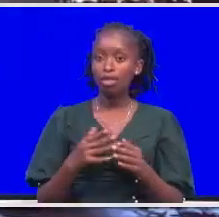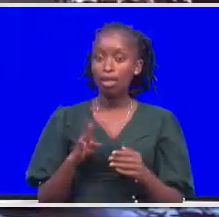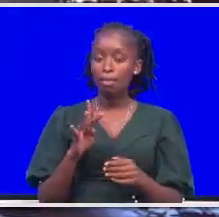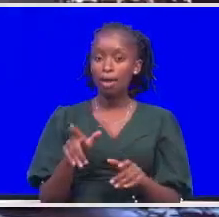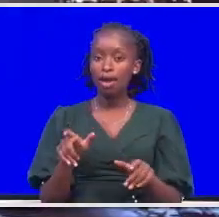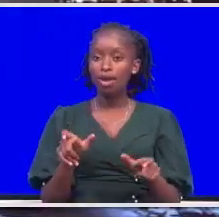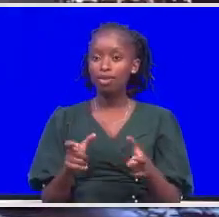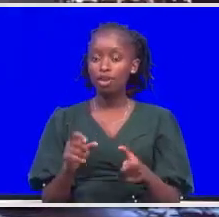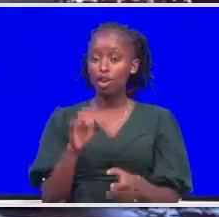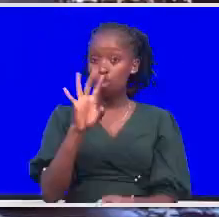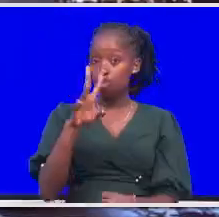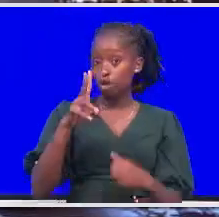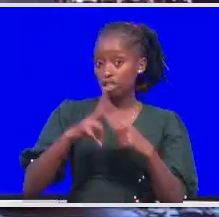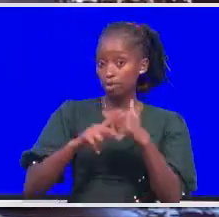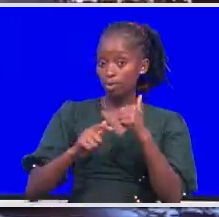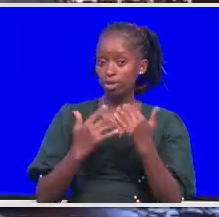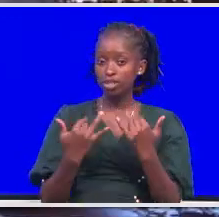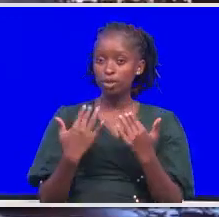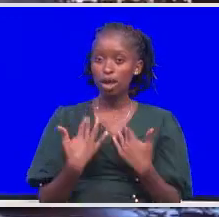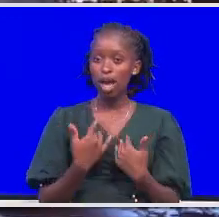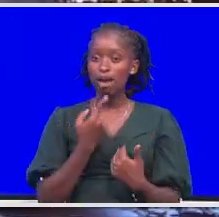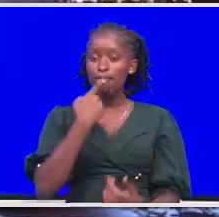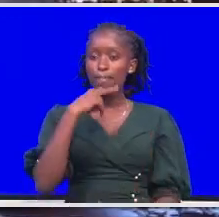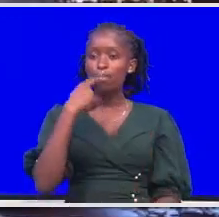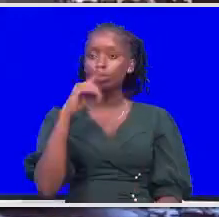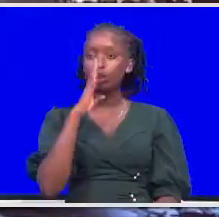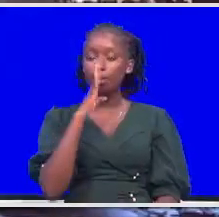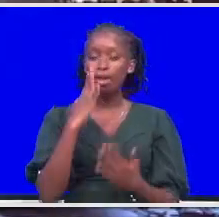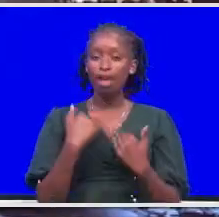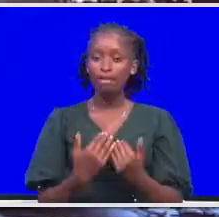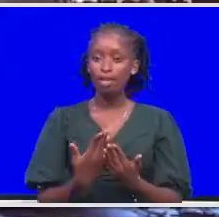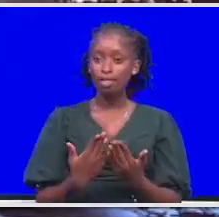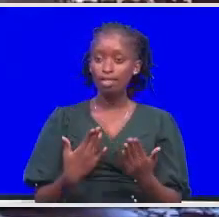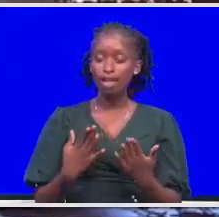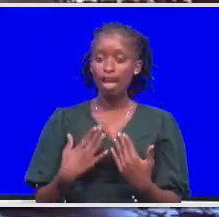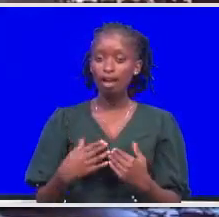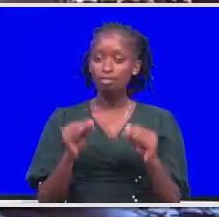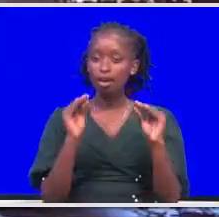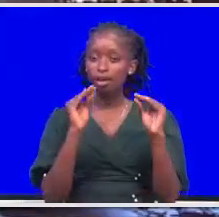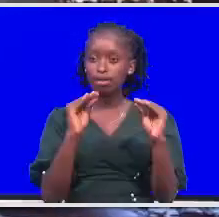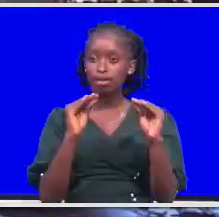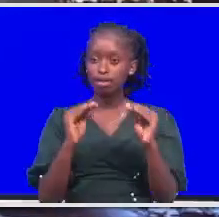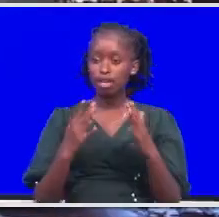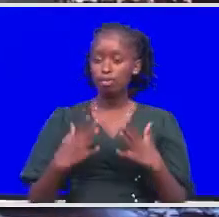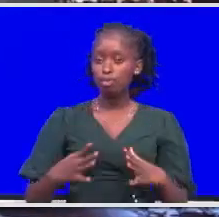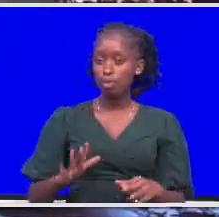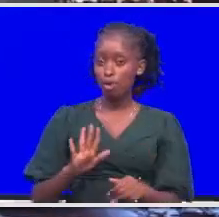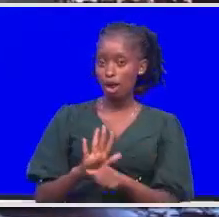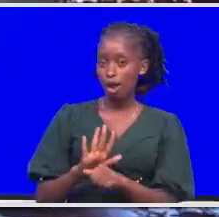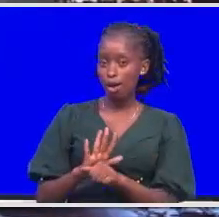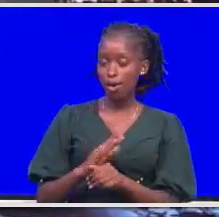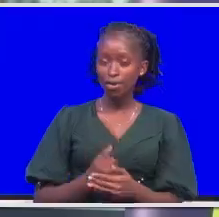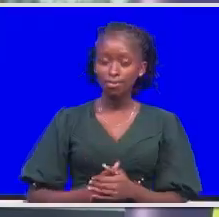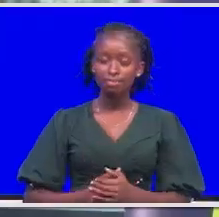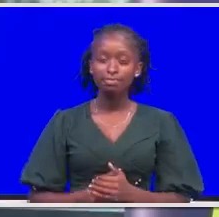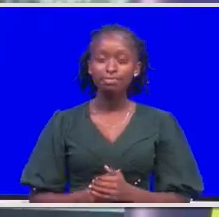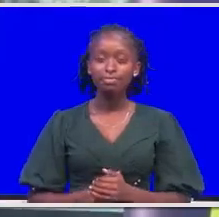47 ambacho wametambua uwezo wa redio kama chombo cha kuelimisha. Mwanahabari wetu Chichi Josephine na mengi zaidi.